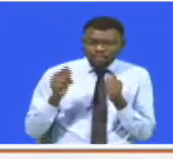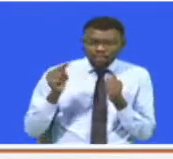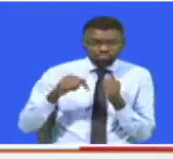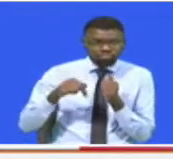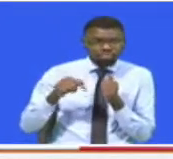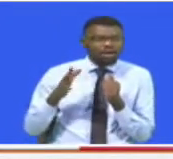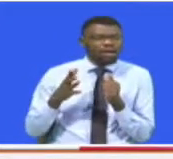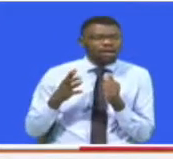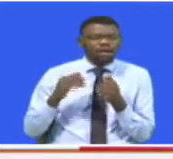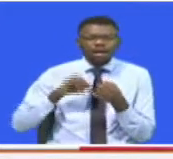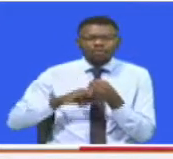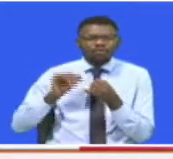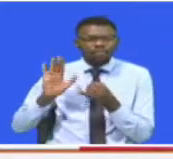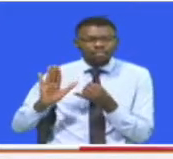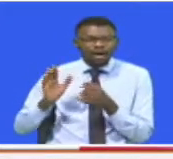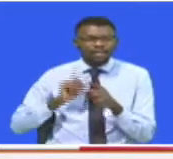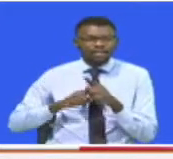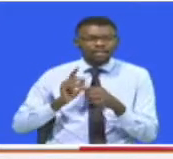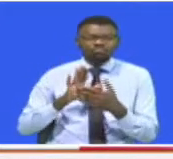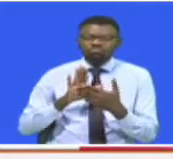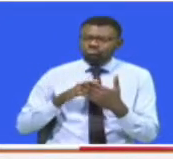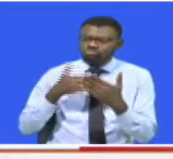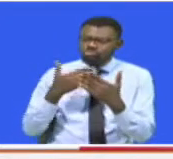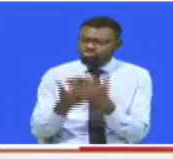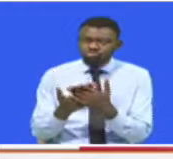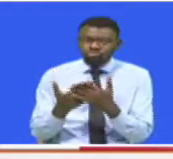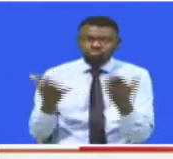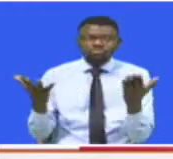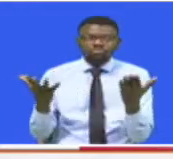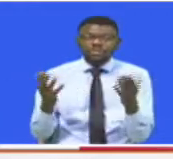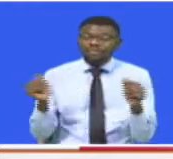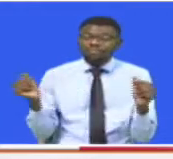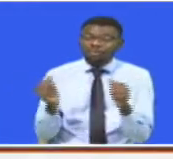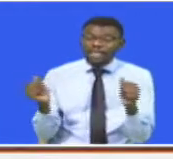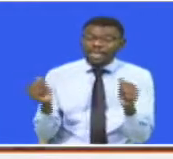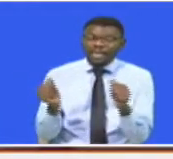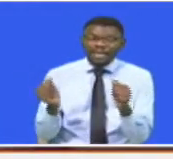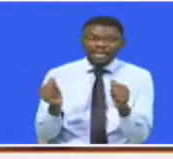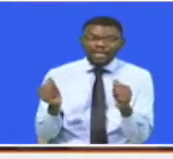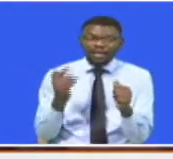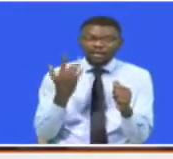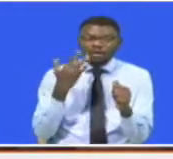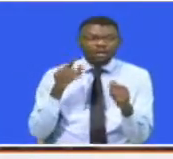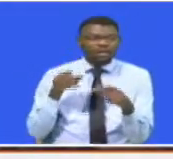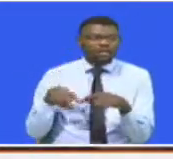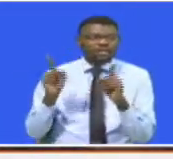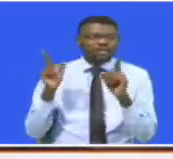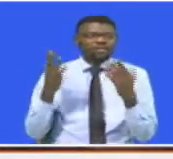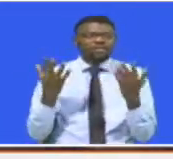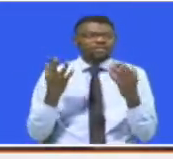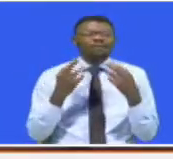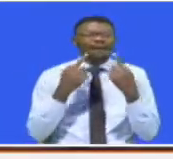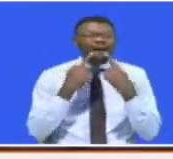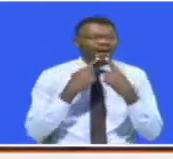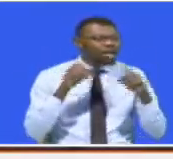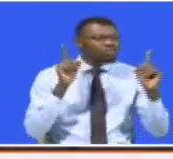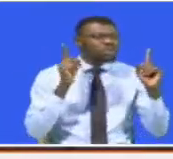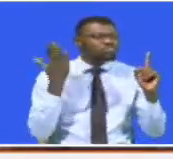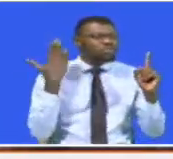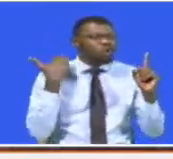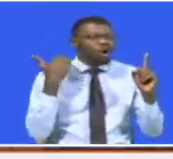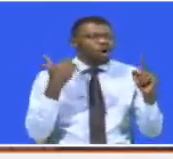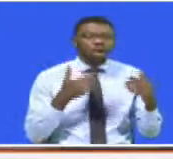na mkewe Chania alipofika katika hifadhi ya maiti siku chache baada ya kumripoti kama mtu aliyepotea mara